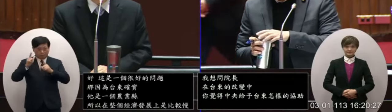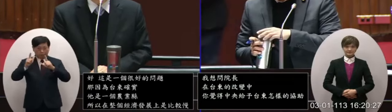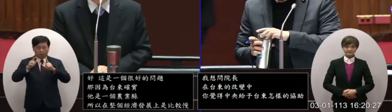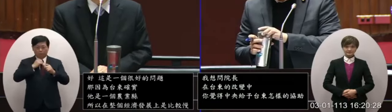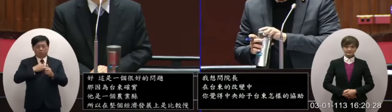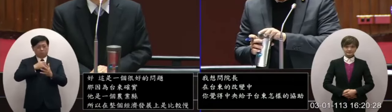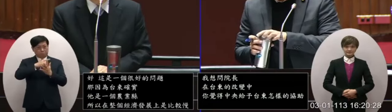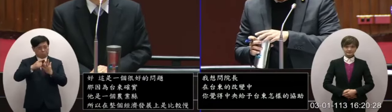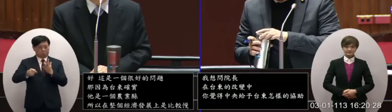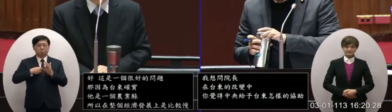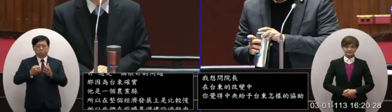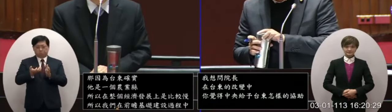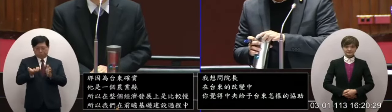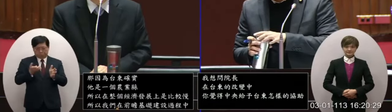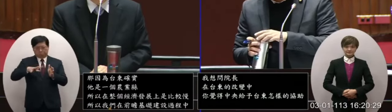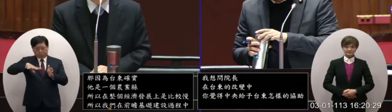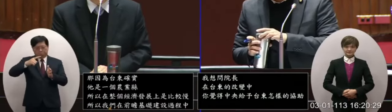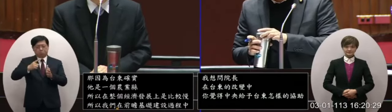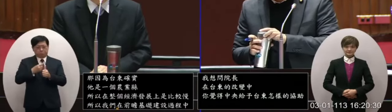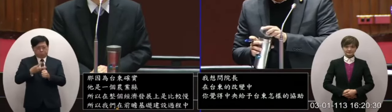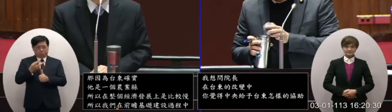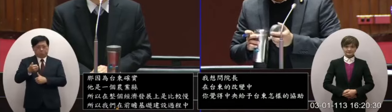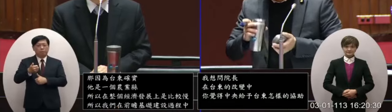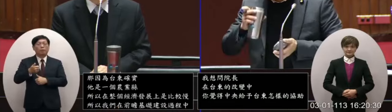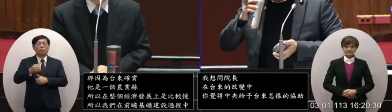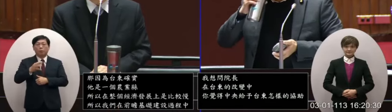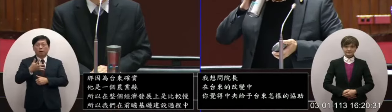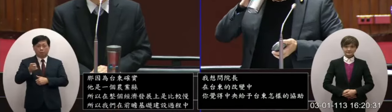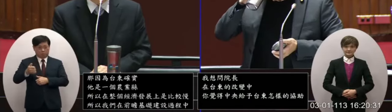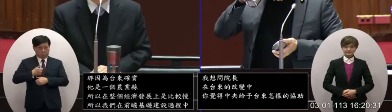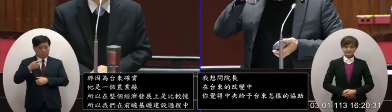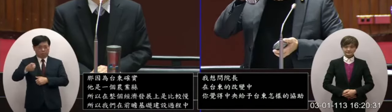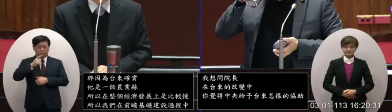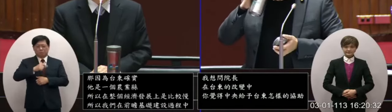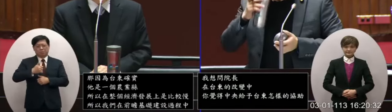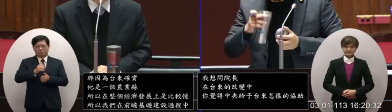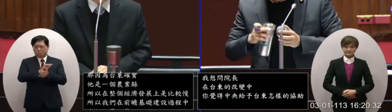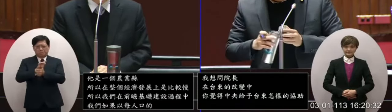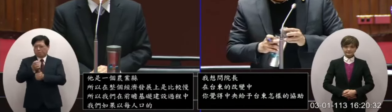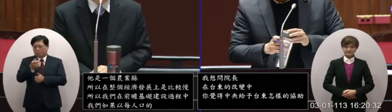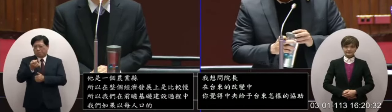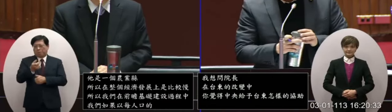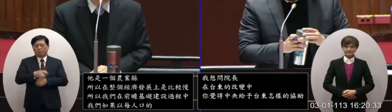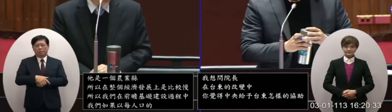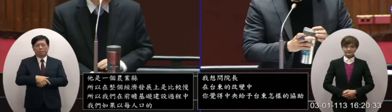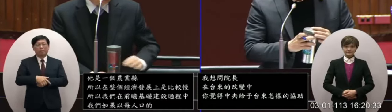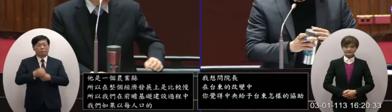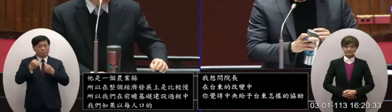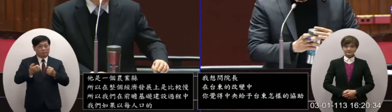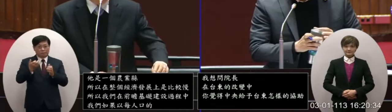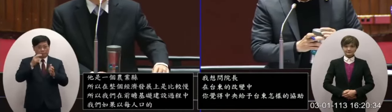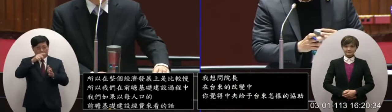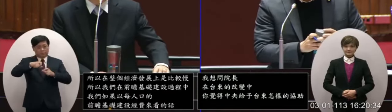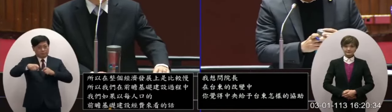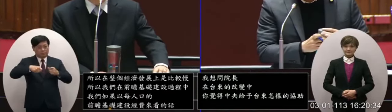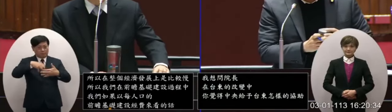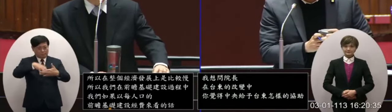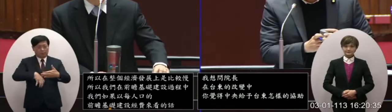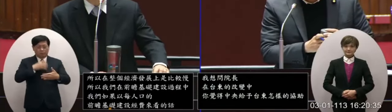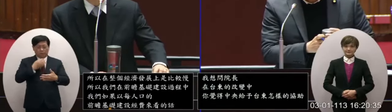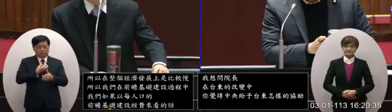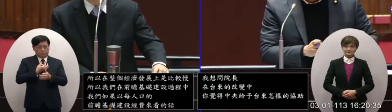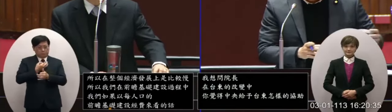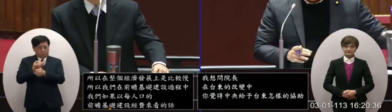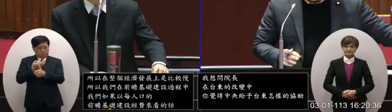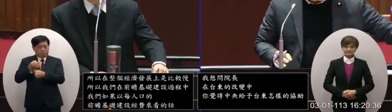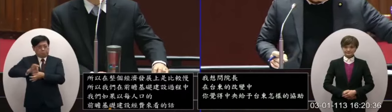是排数一数二的一个县，因为我们知道确实它的资源比较少，所以我们在前瞻基础建设的时候给它比较